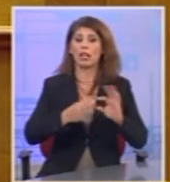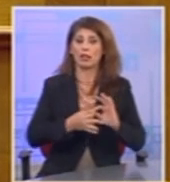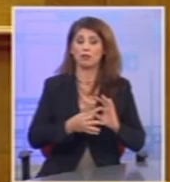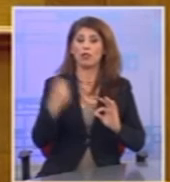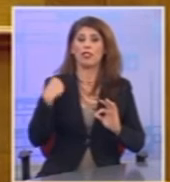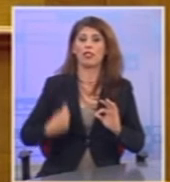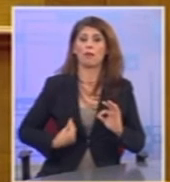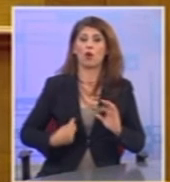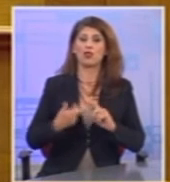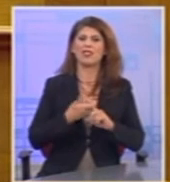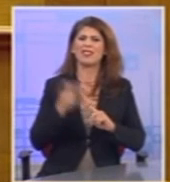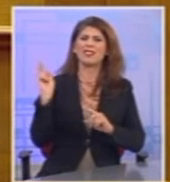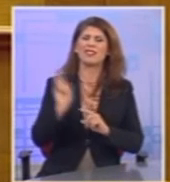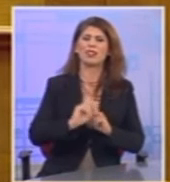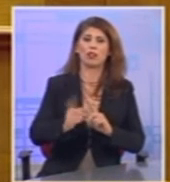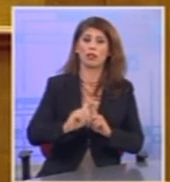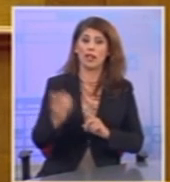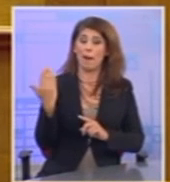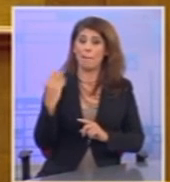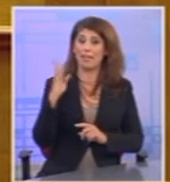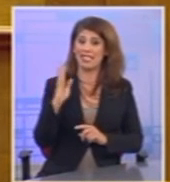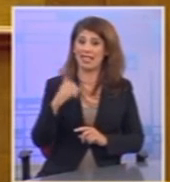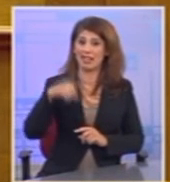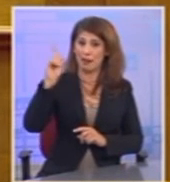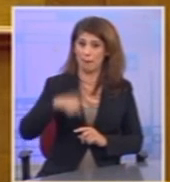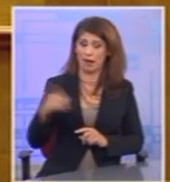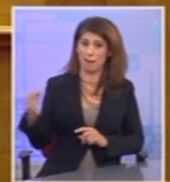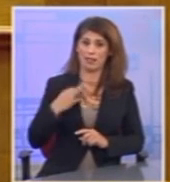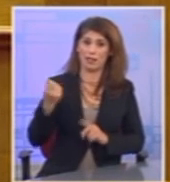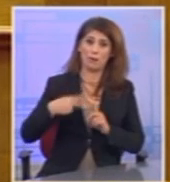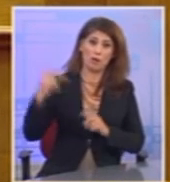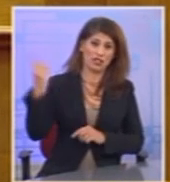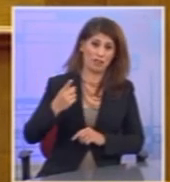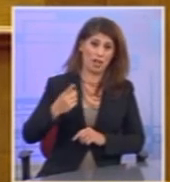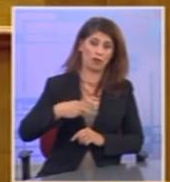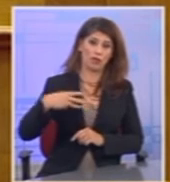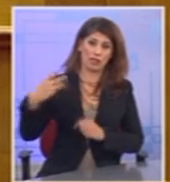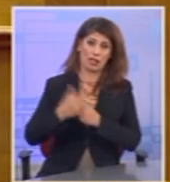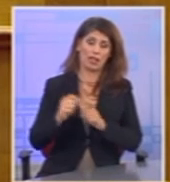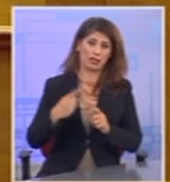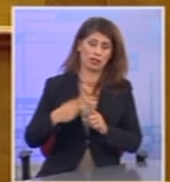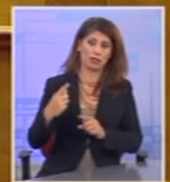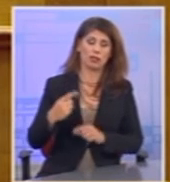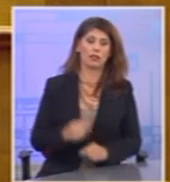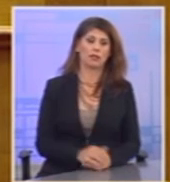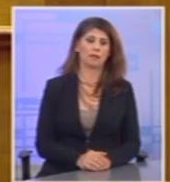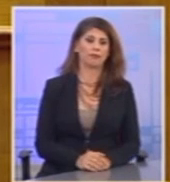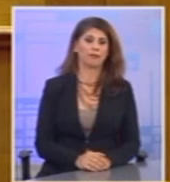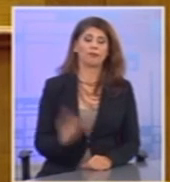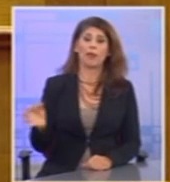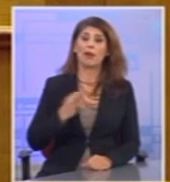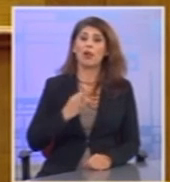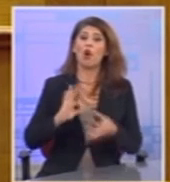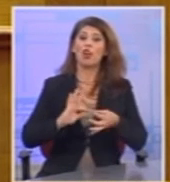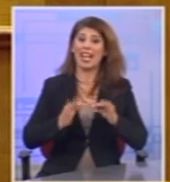συγκοινωνιών. Πριν 40 μέρες μας έλεγε η πλειοψηφία, ο ΣΥΡΙΖΑ δηλαδή και η ΑΝΕΛ, ότι οι